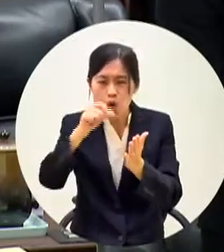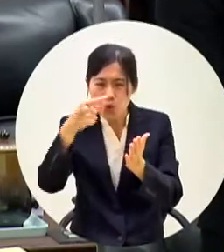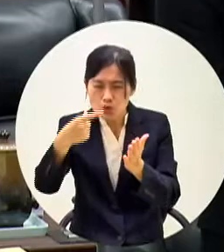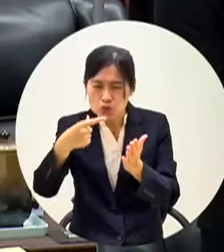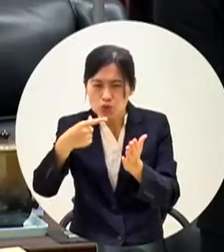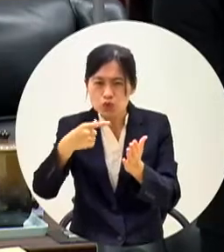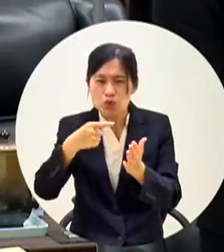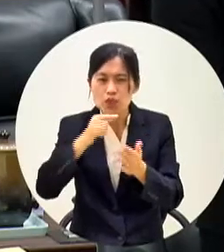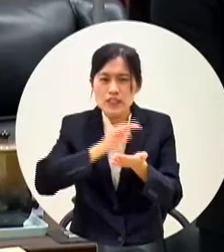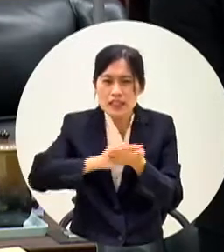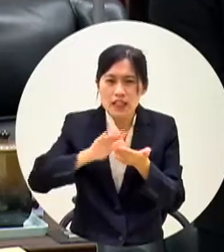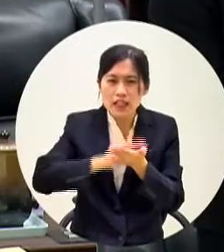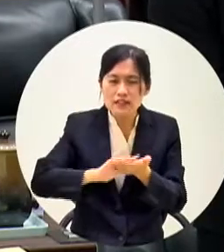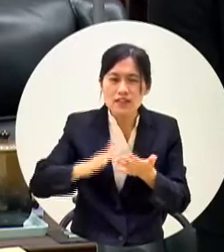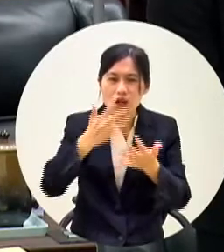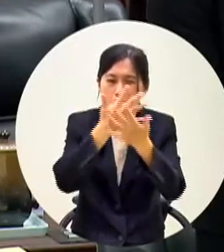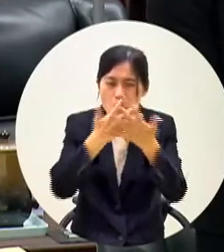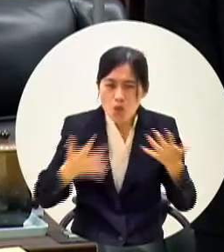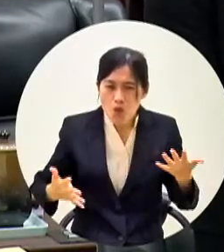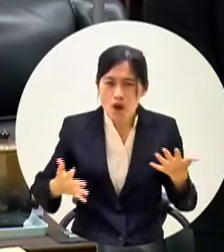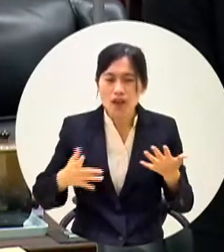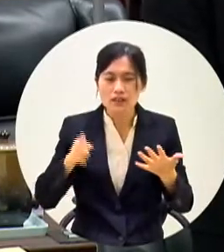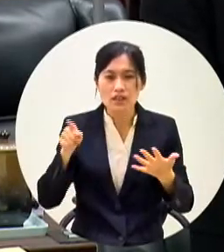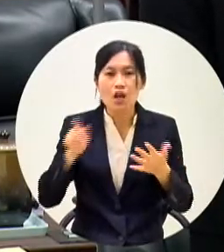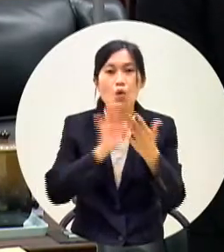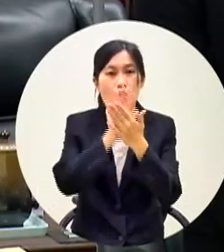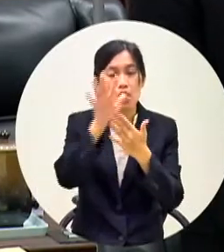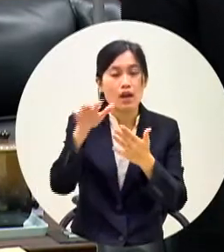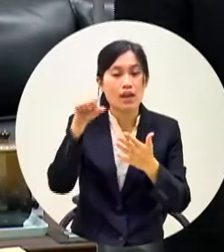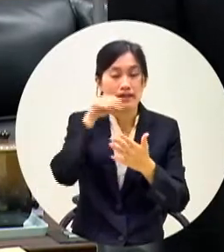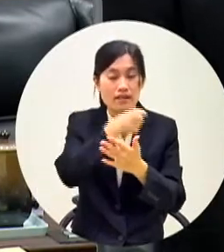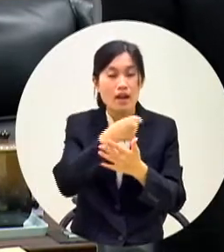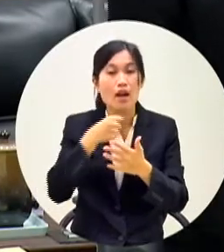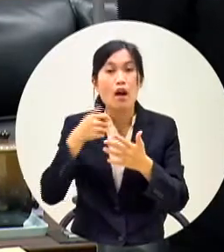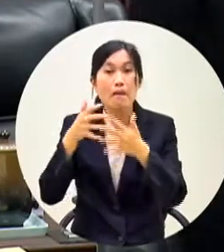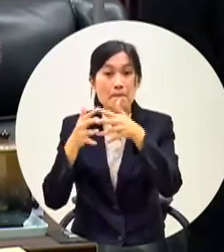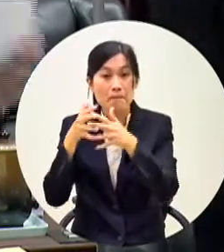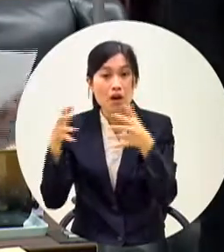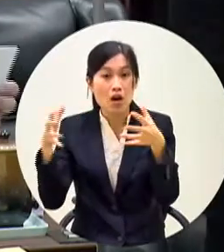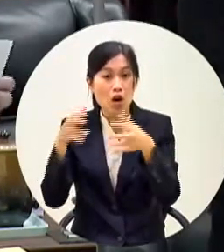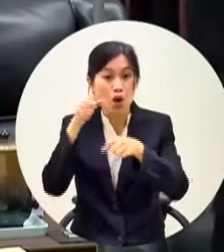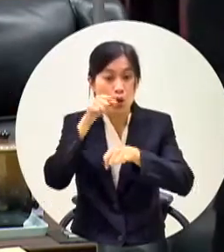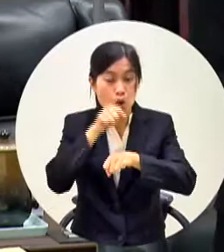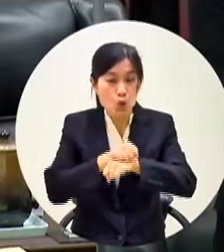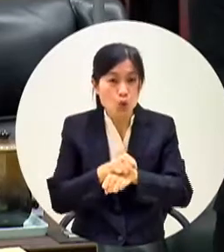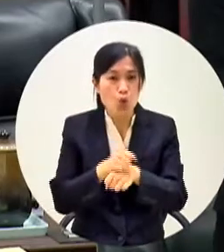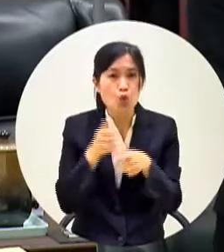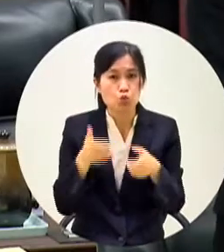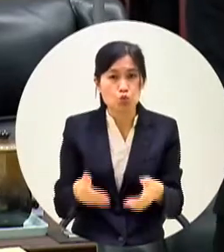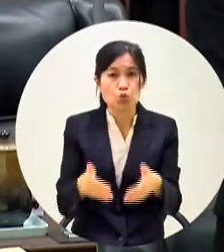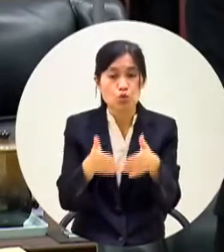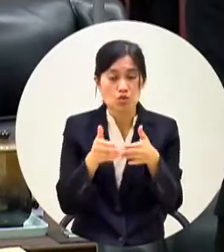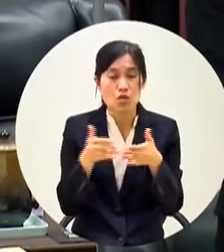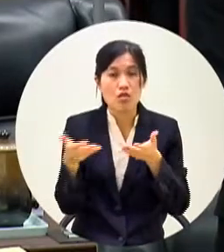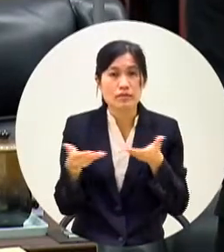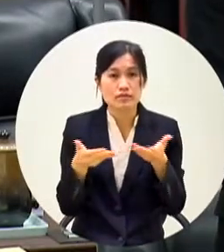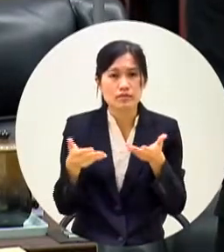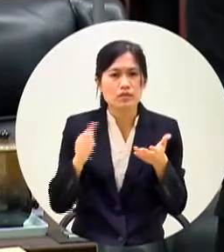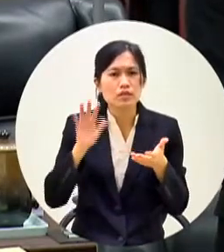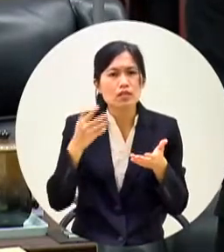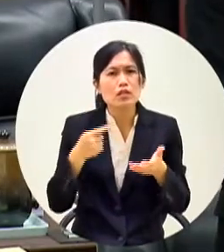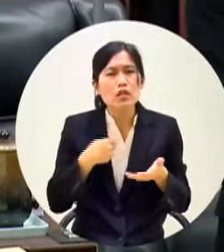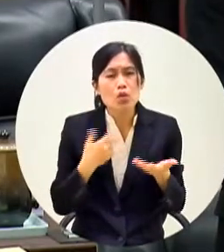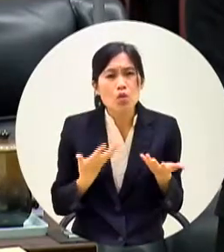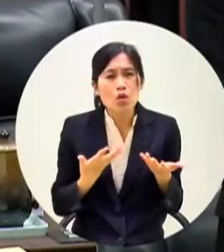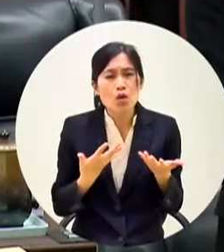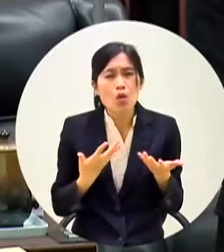络，这些都是未来台美合作一个很重要的机会。但是呢，谈到这个部分呢，其实我更在乎的事情是说，那我们高雄